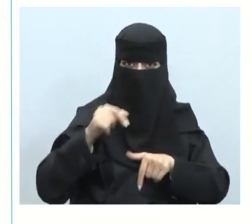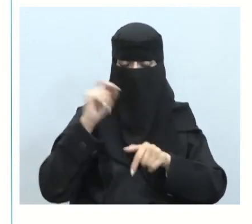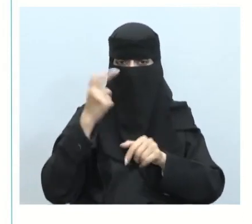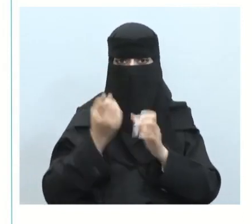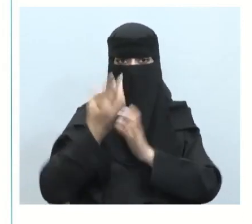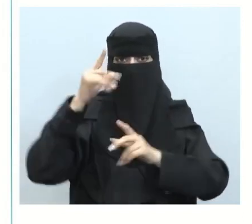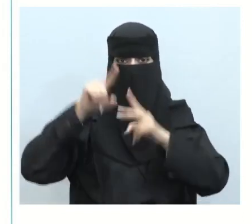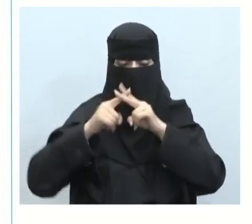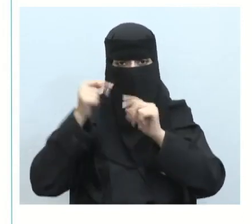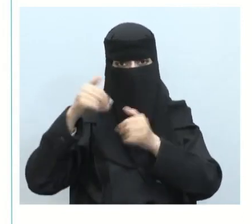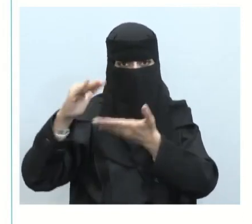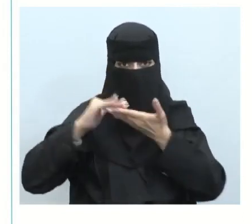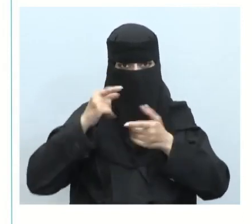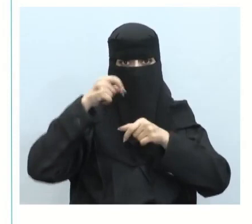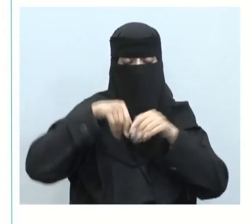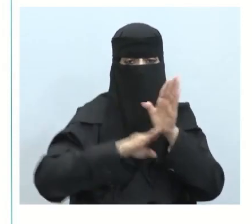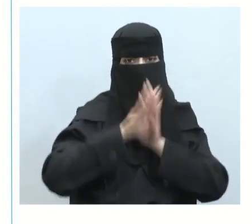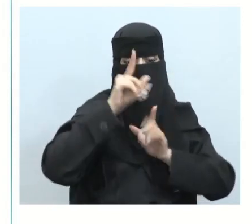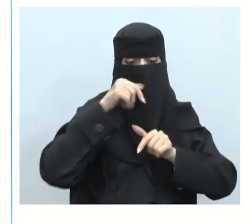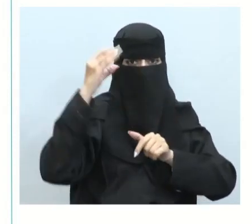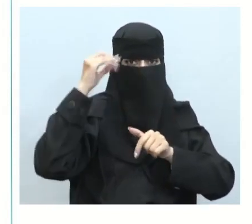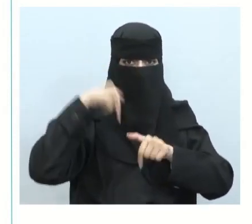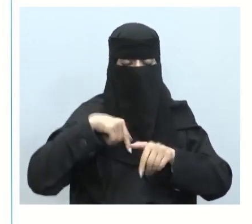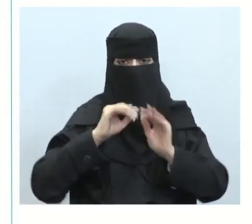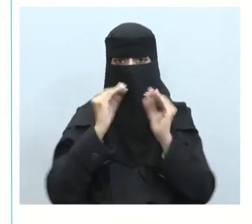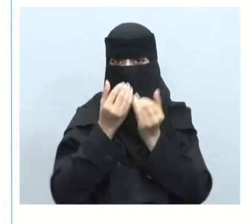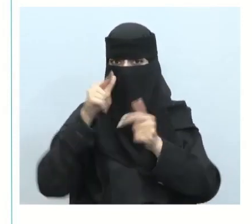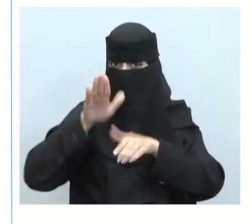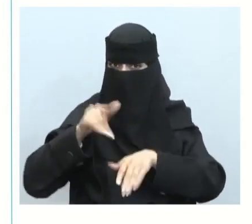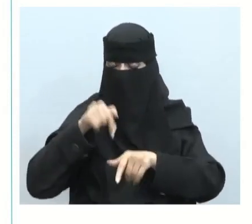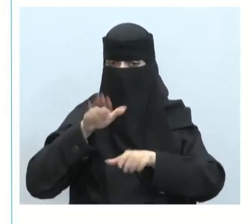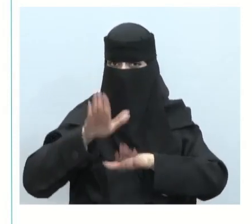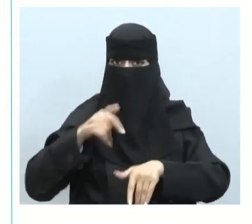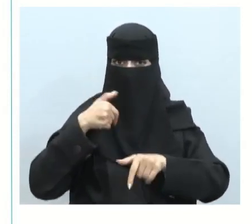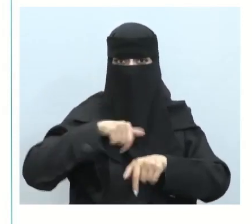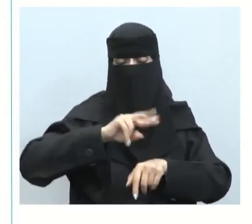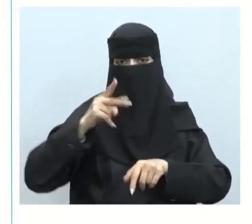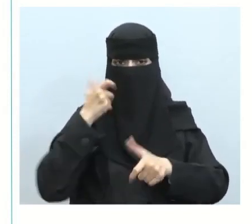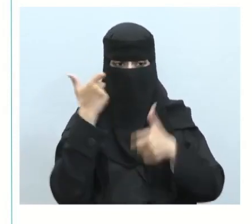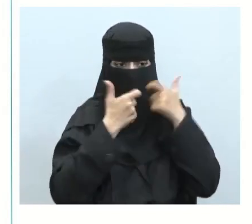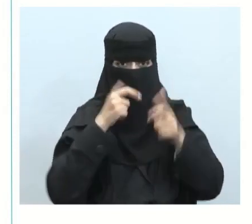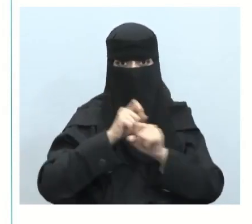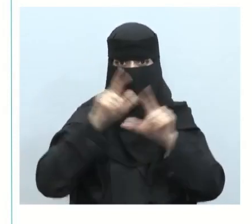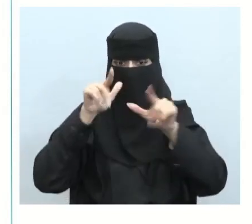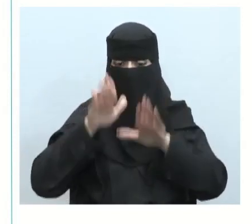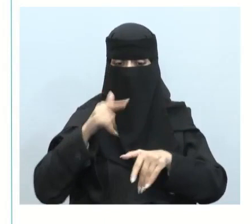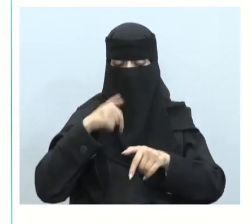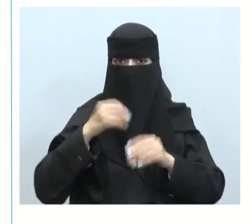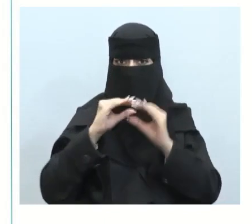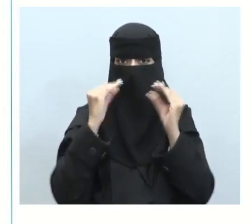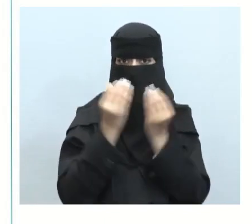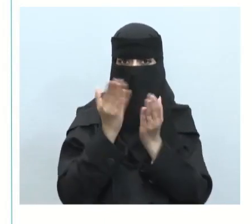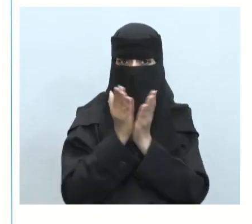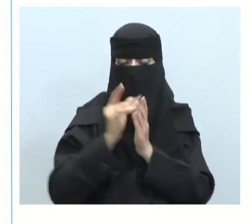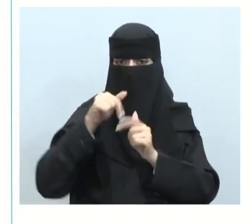الصناعيه ايضا ساهم في التطور في علم الاداره ذكرنا ايضا علم الاداره اصبح لدينا عده نظريات من ابرزها الاداره ال